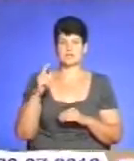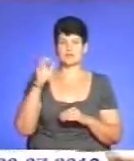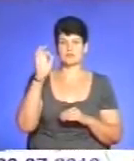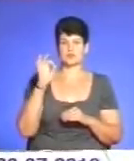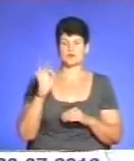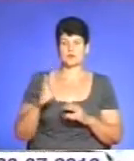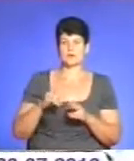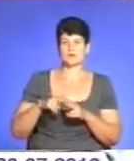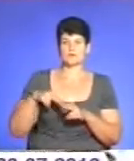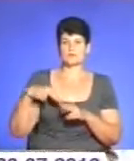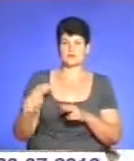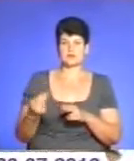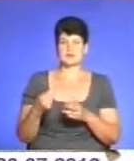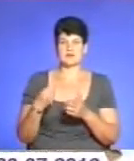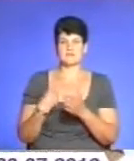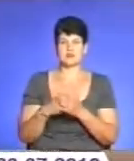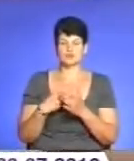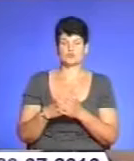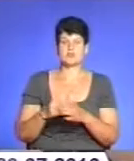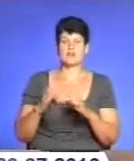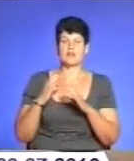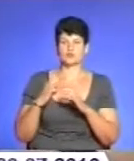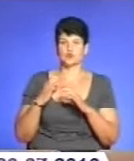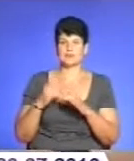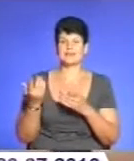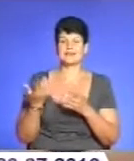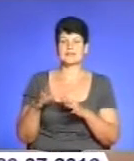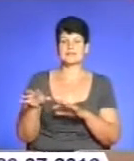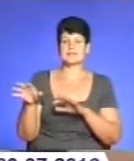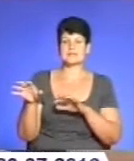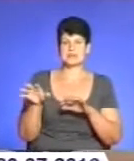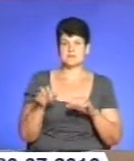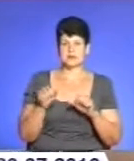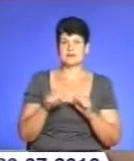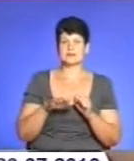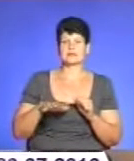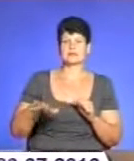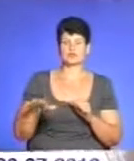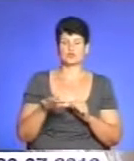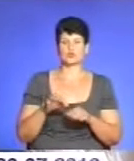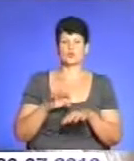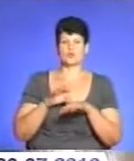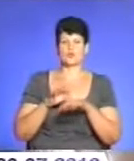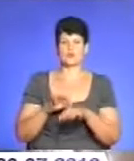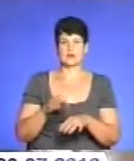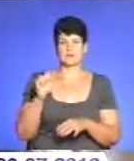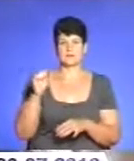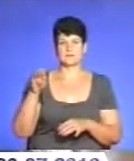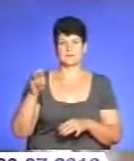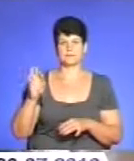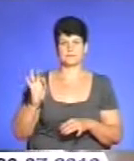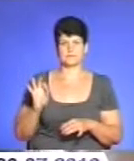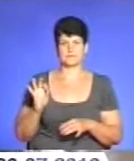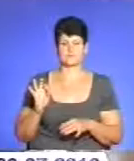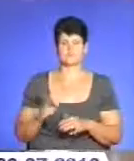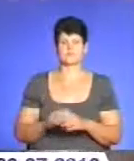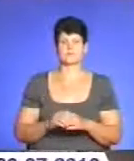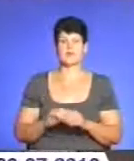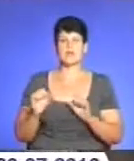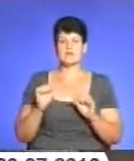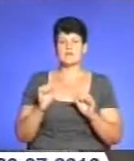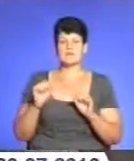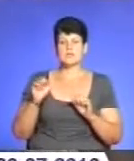100% відшкодування вартості автобусів, які забрали на територію проведення антитерористичної операції. В